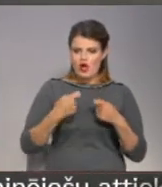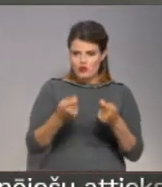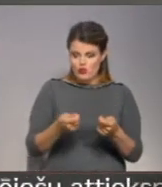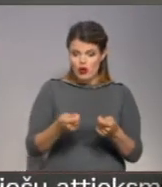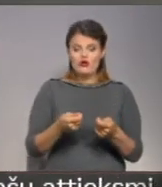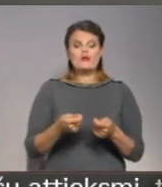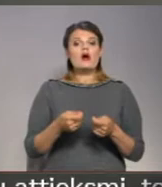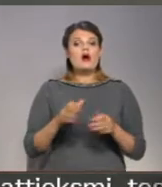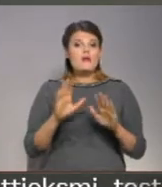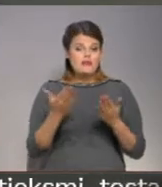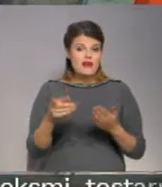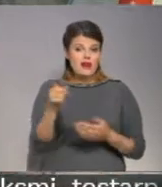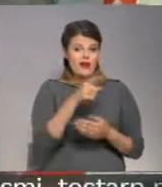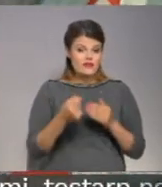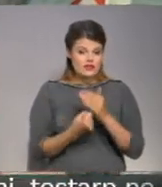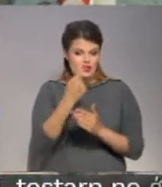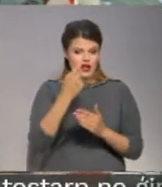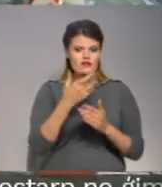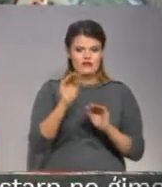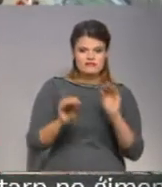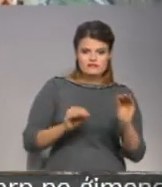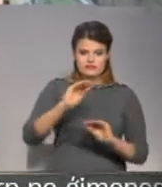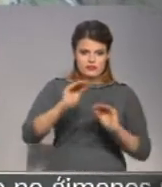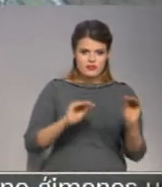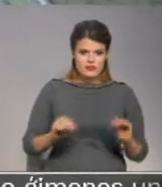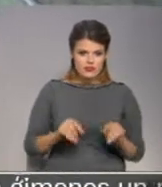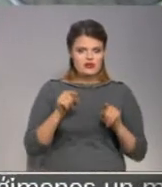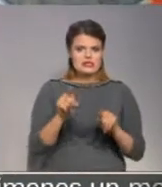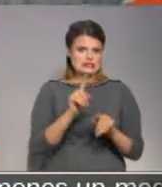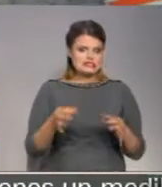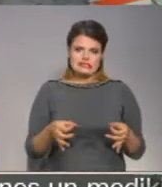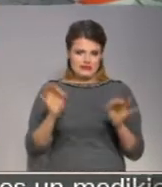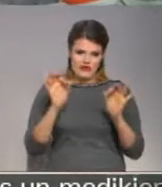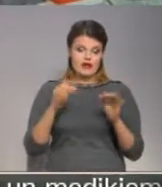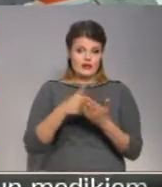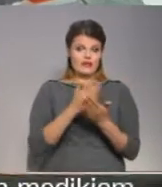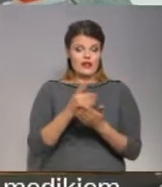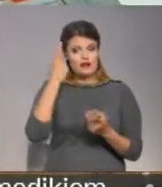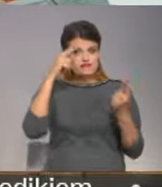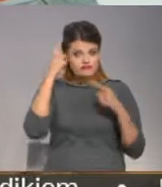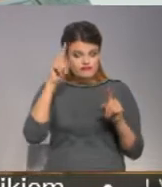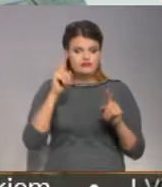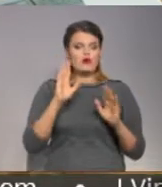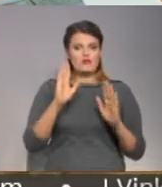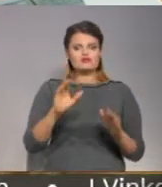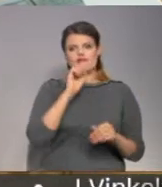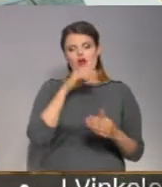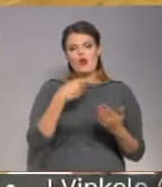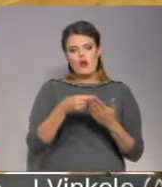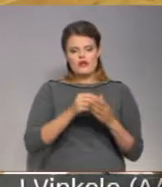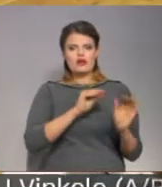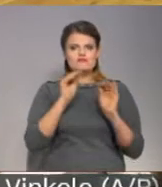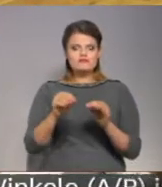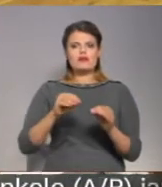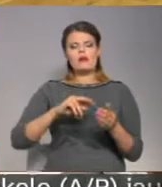spēki. Savukārt viņu radītās vizualizācijas nebūtu netiekot aizmirstas. Daļa no idejām nodarot attīstības